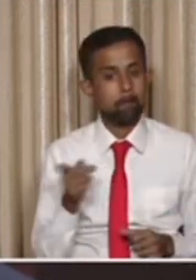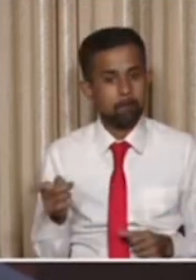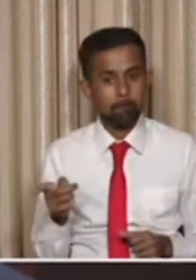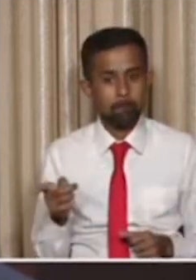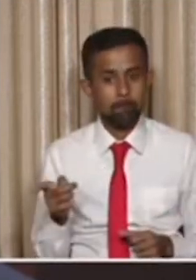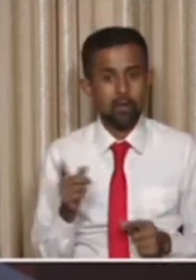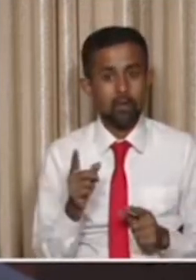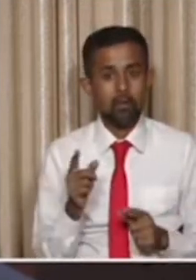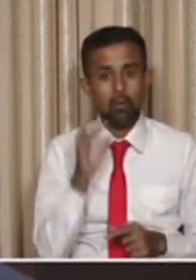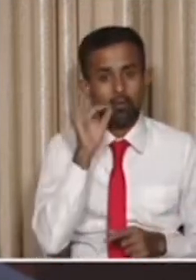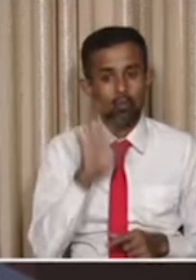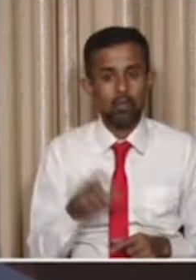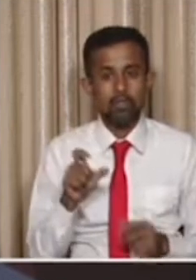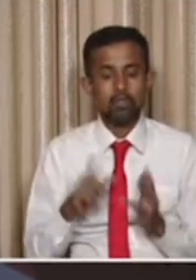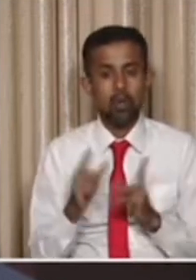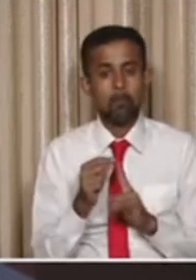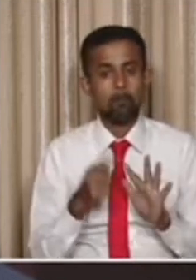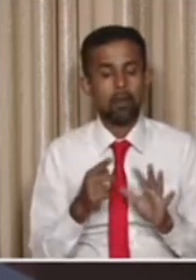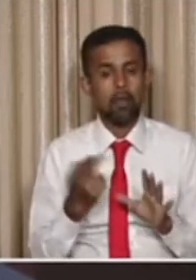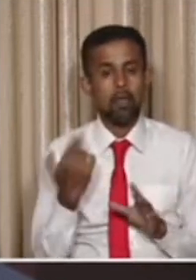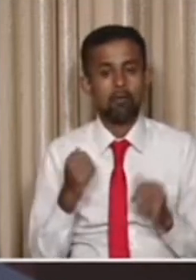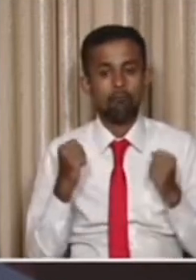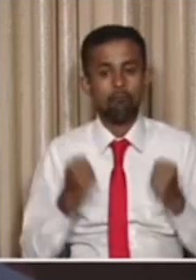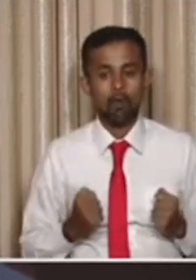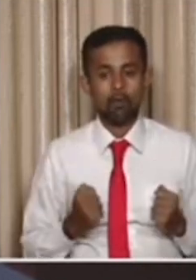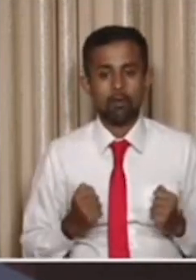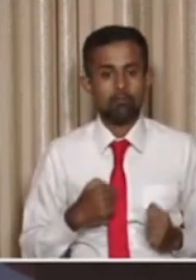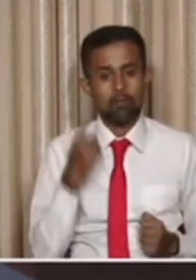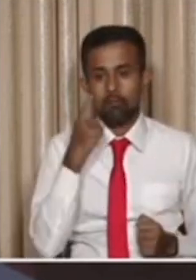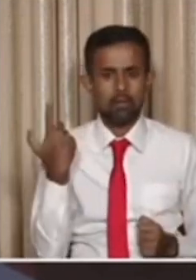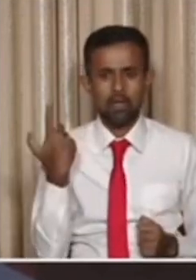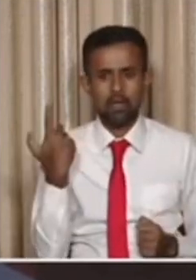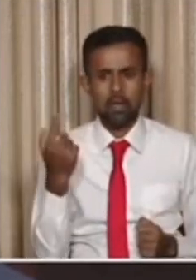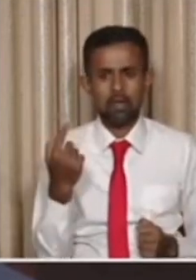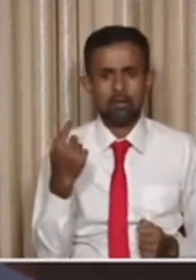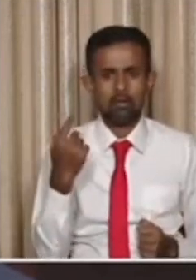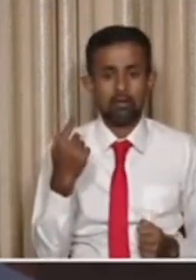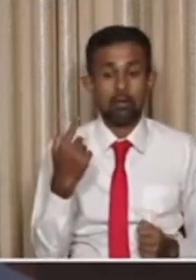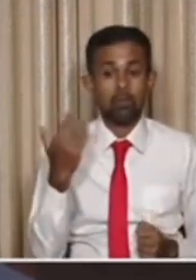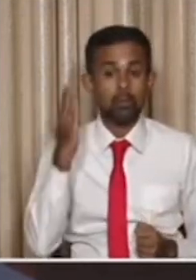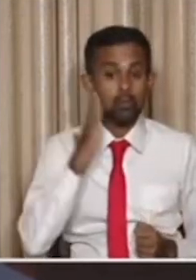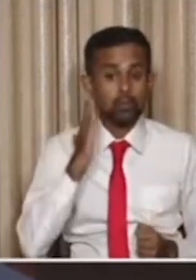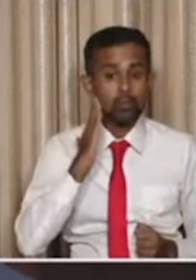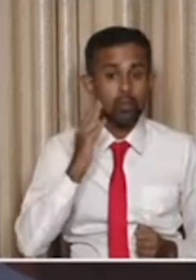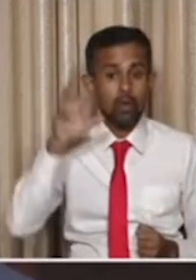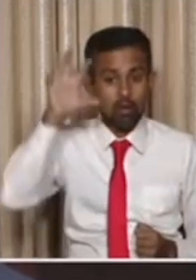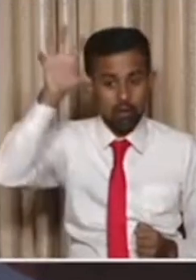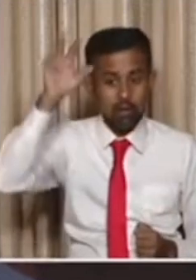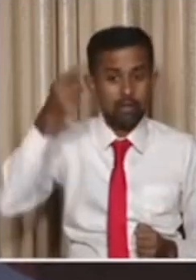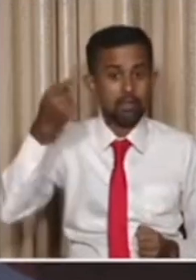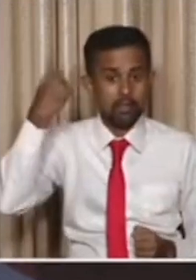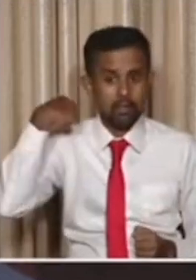මේ මහාචාර්යතුමාගේ පුතා කෝප් එකේ ඇවිල්ලා වාඩි වෙන්නේ? එතකොට මම දන්නේ නැහැ කනිෂ්ක බණ්ඩාර මට විදේශ රටකින්